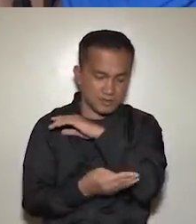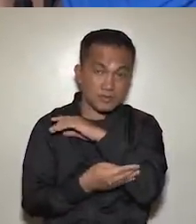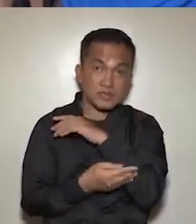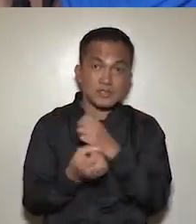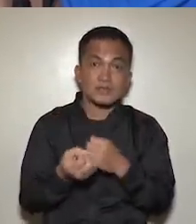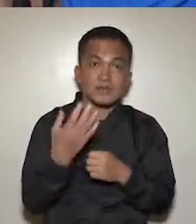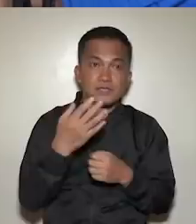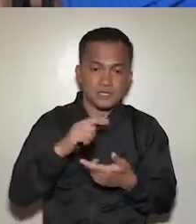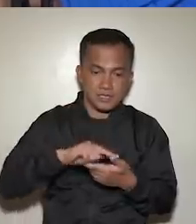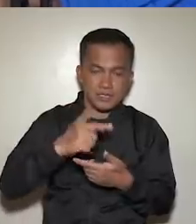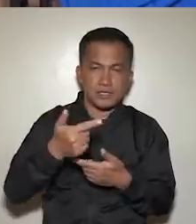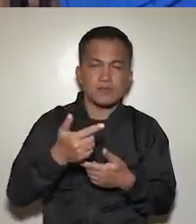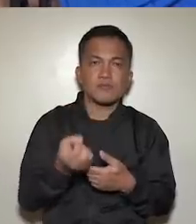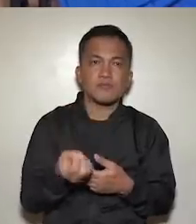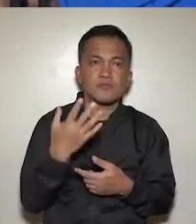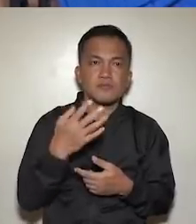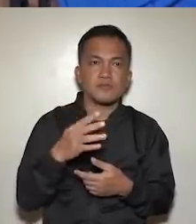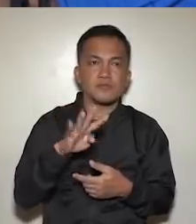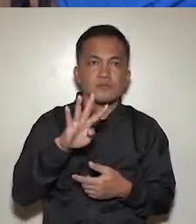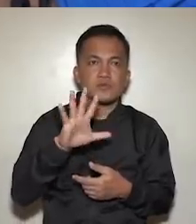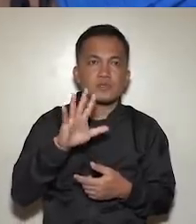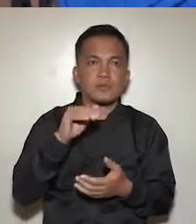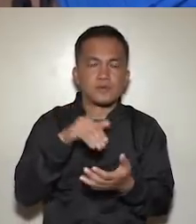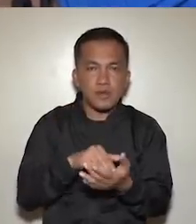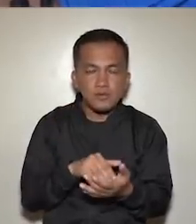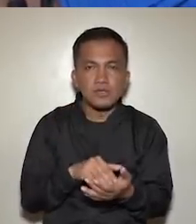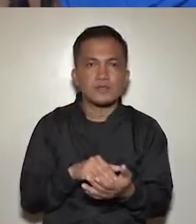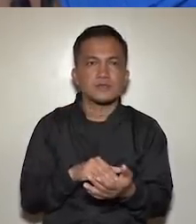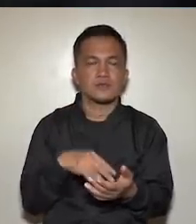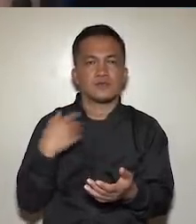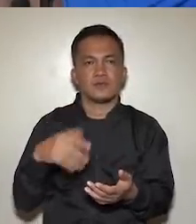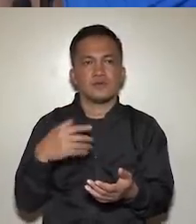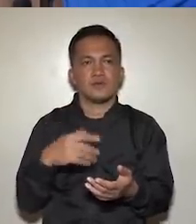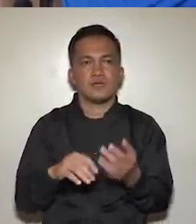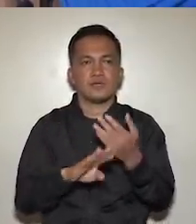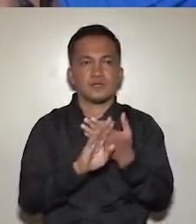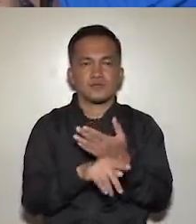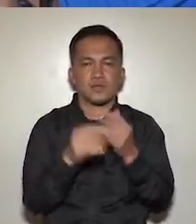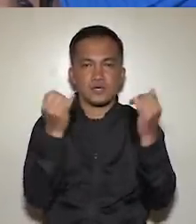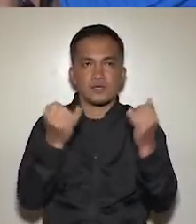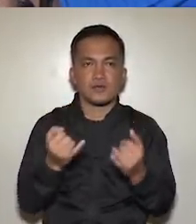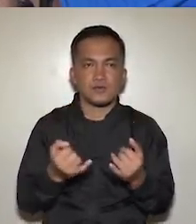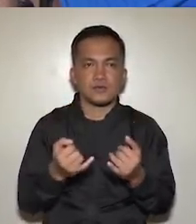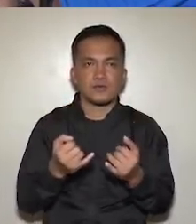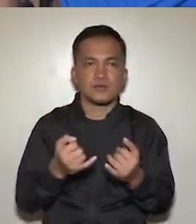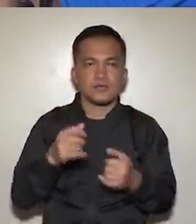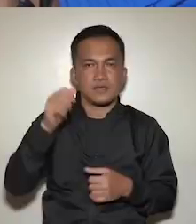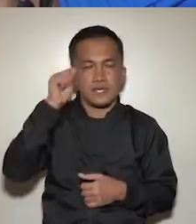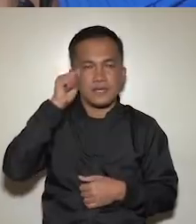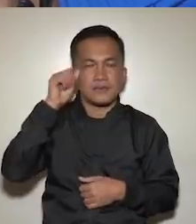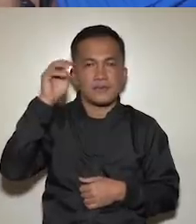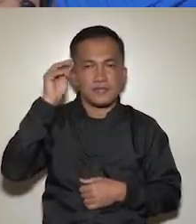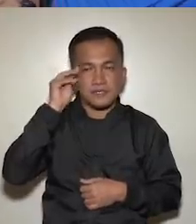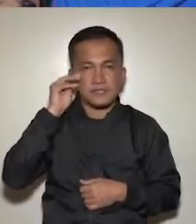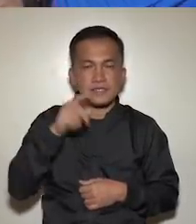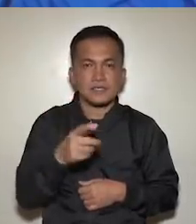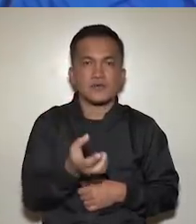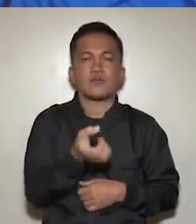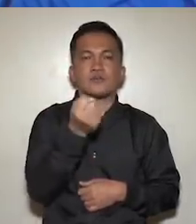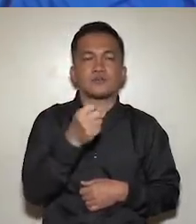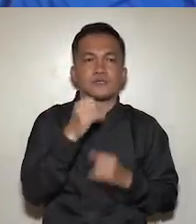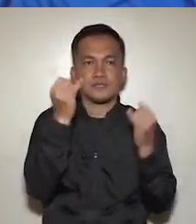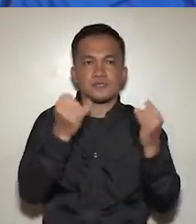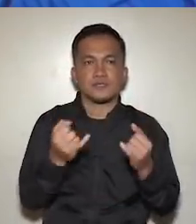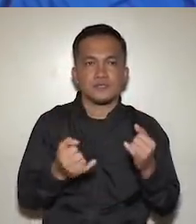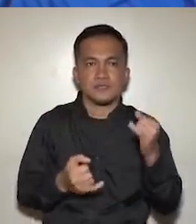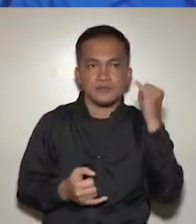na naglalaman po ng Acer laptop na nagkakahalaga ng 45,000. Oh, mas matindi ito. Ang nagsaoli po, Idol, ay si Mr. Alfonso Maghinay at ang